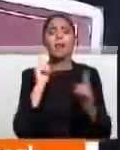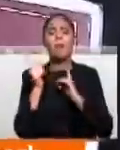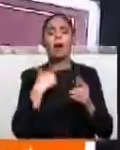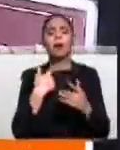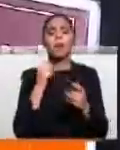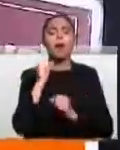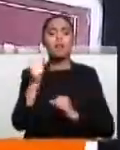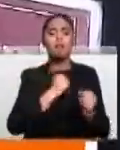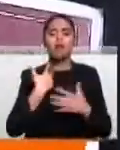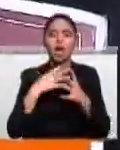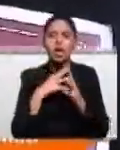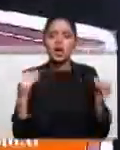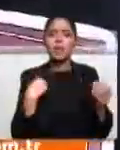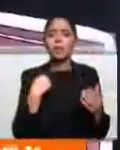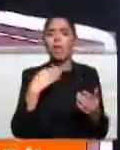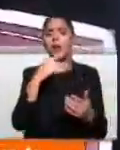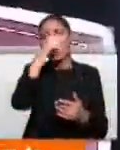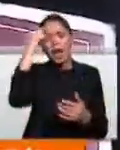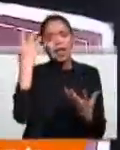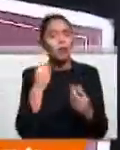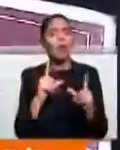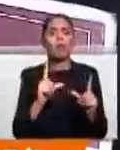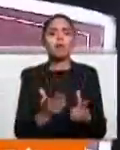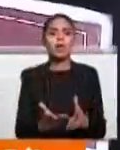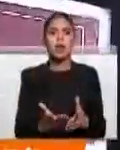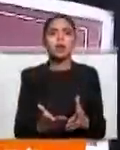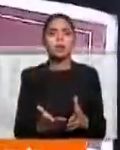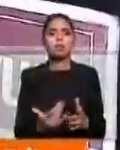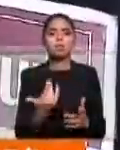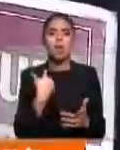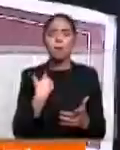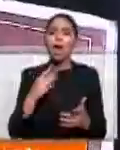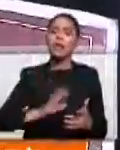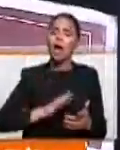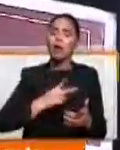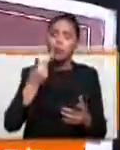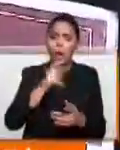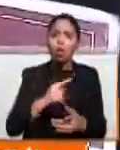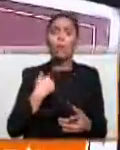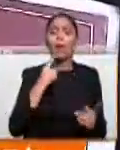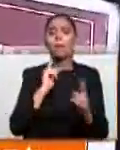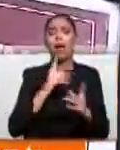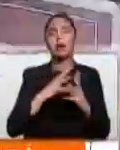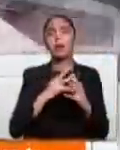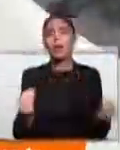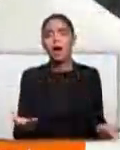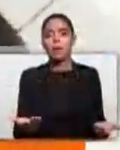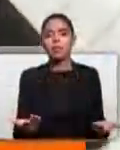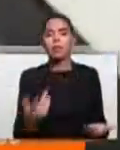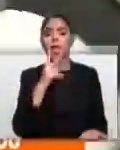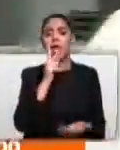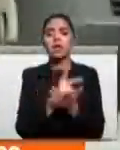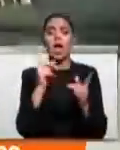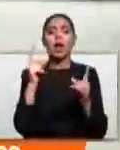veriyorum benim kaderim olmamalıydı hem yavrum kaybetmem daha bağlı kaybettim